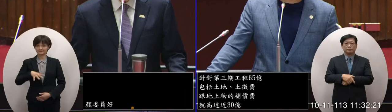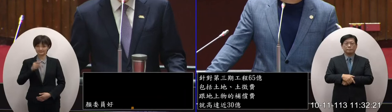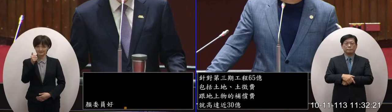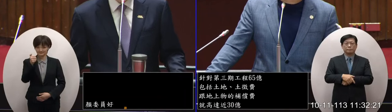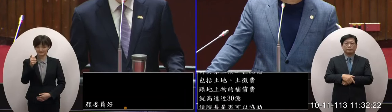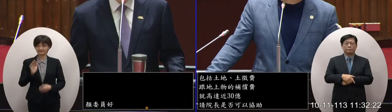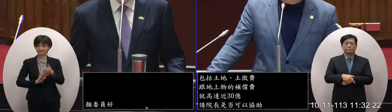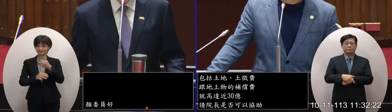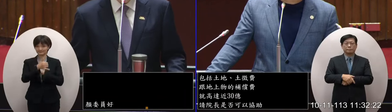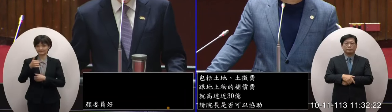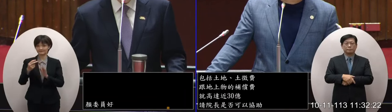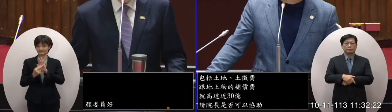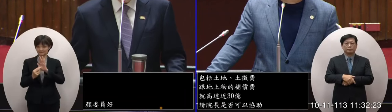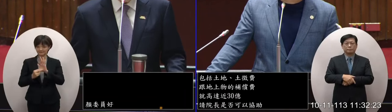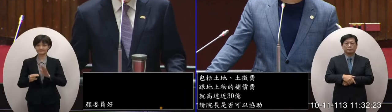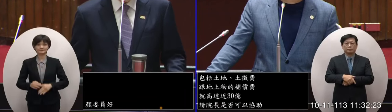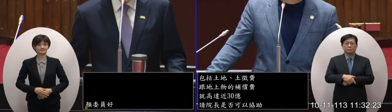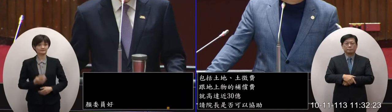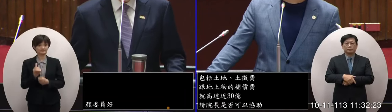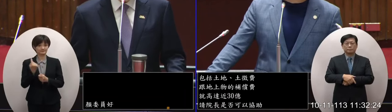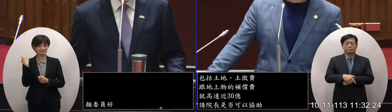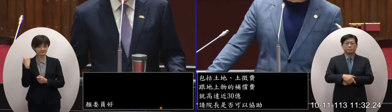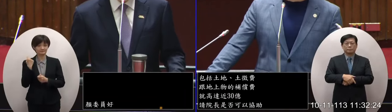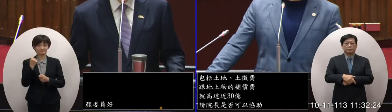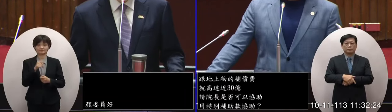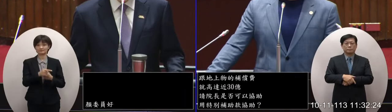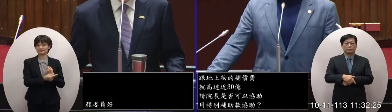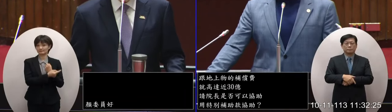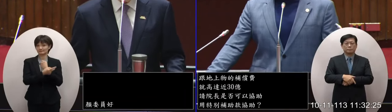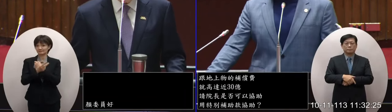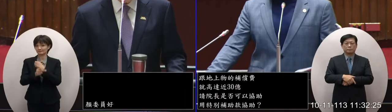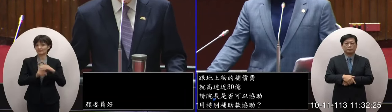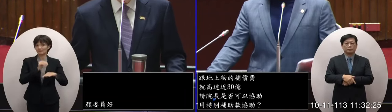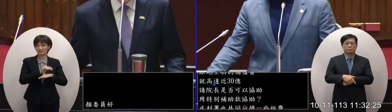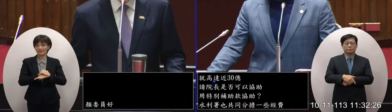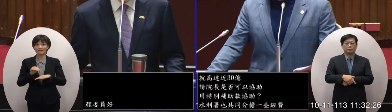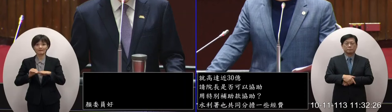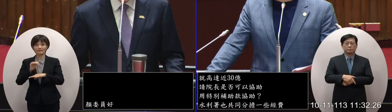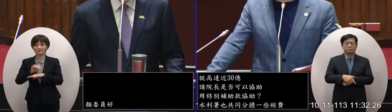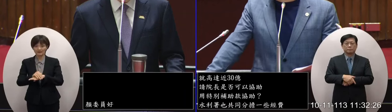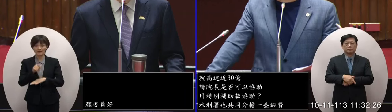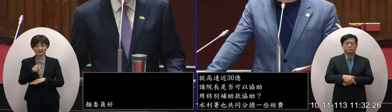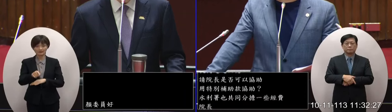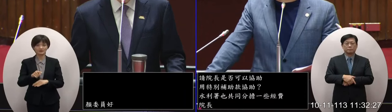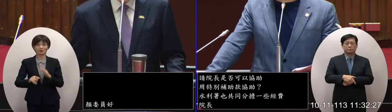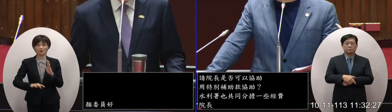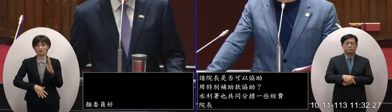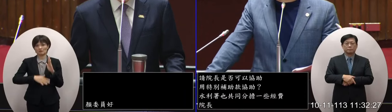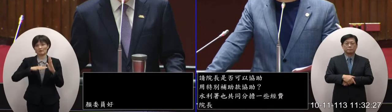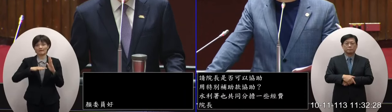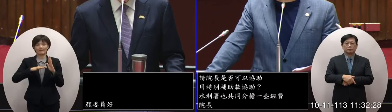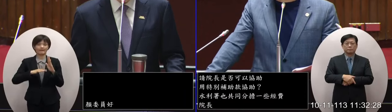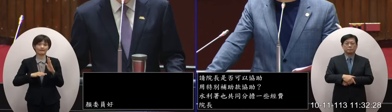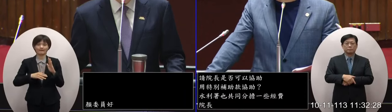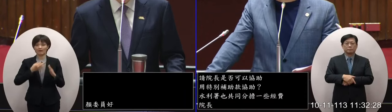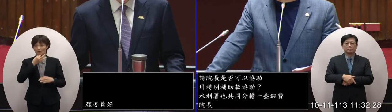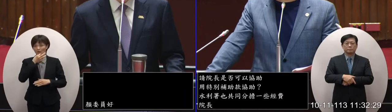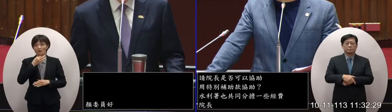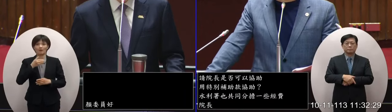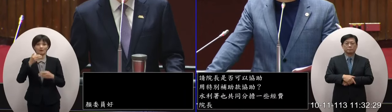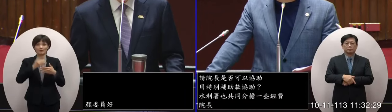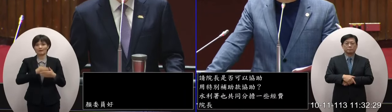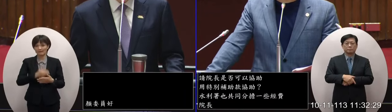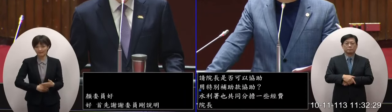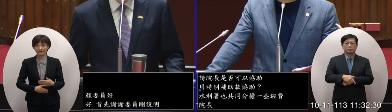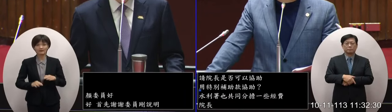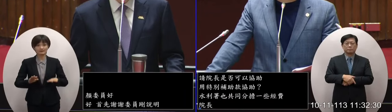说明，在去年完成的第一、二期已经有效改善降低了淹水的风险，那第三期现